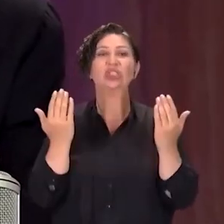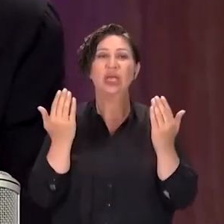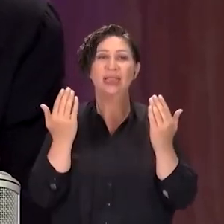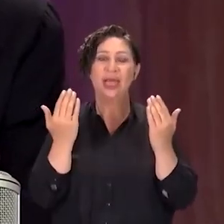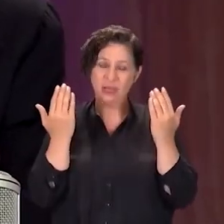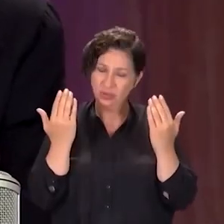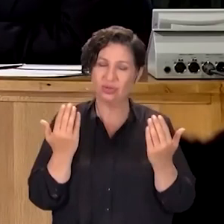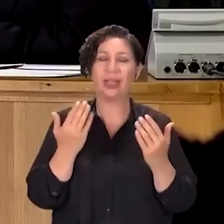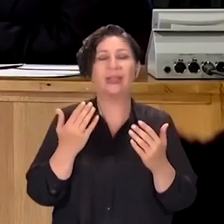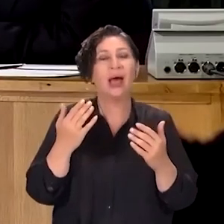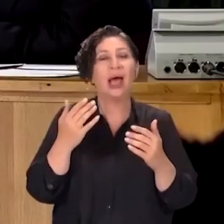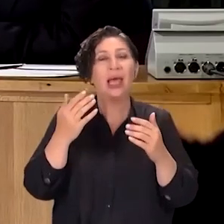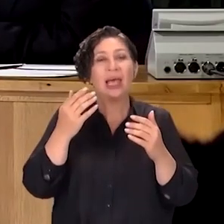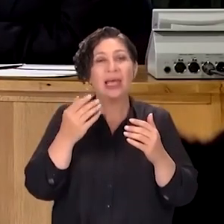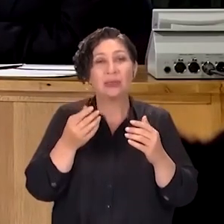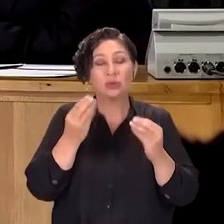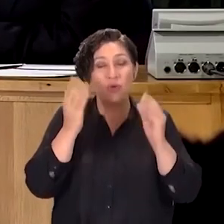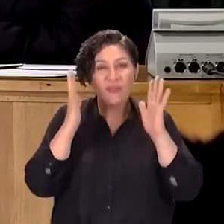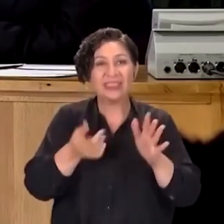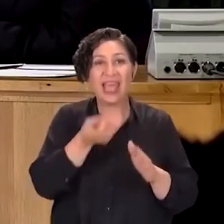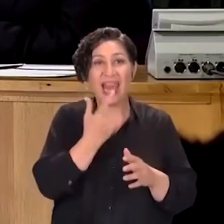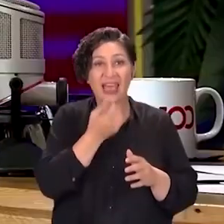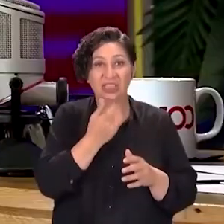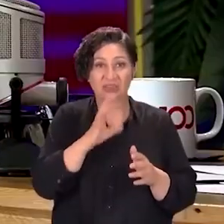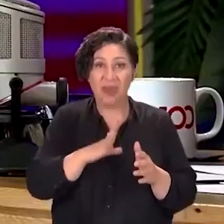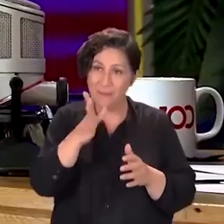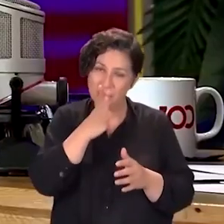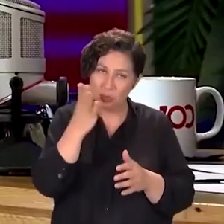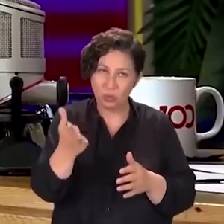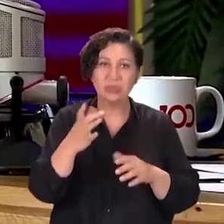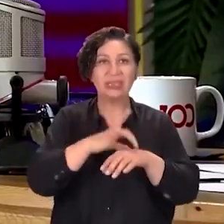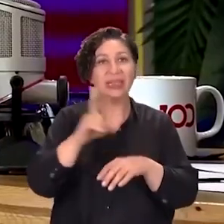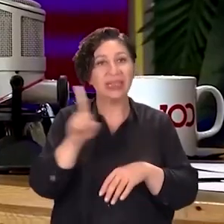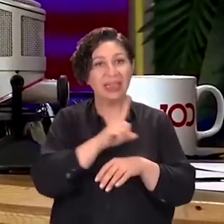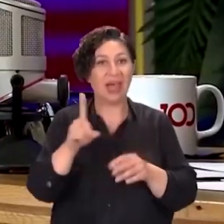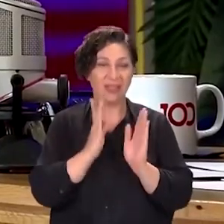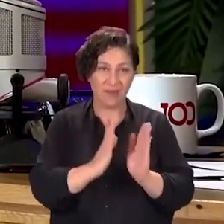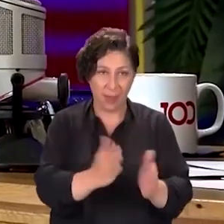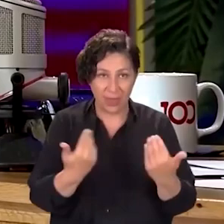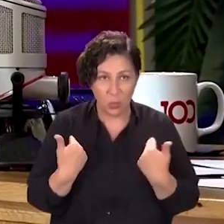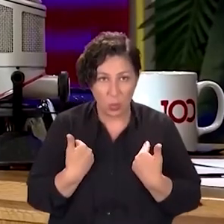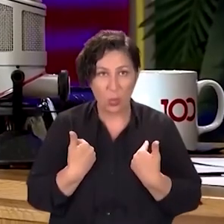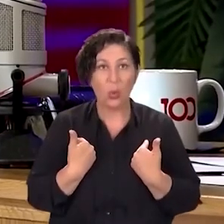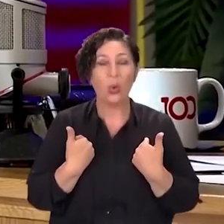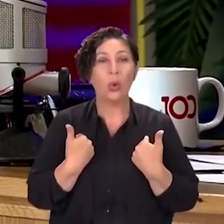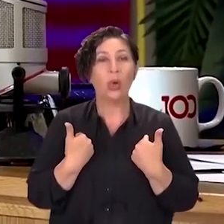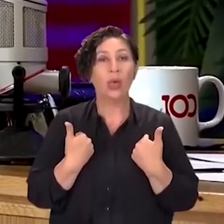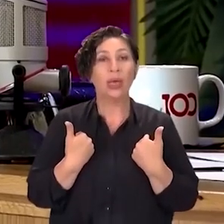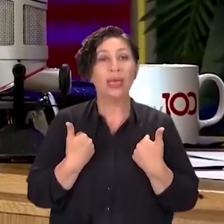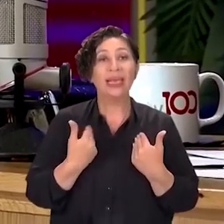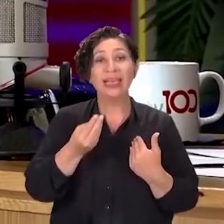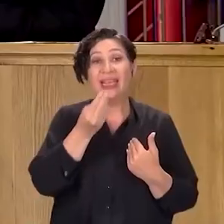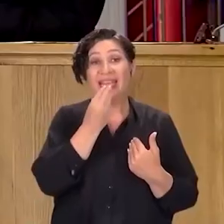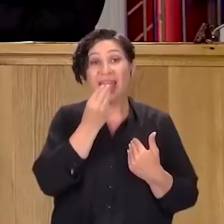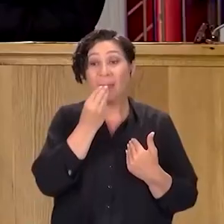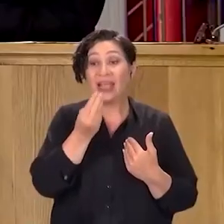İnşallah. İnşallah. Çünkü içtiğim çok ilaçlar var biliyorsun. Evet, evet, tedavideyim. Evet.